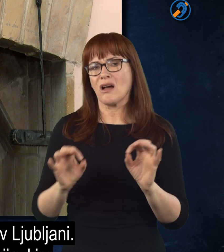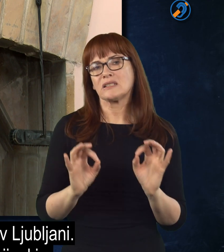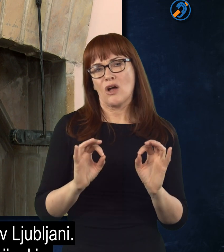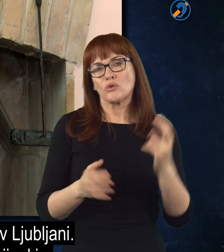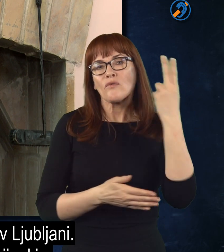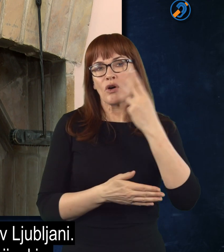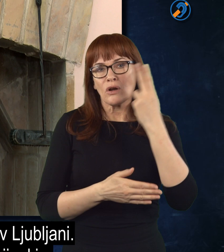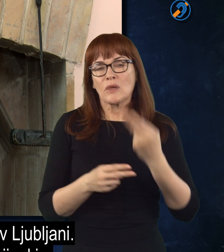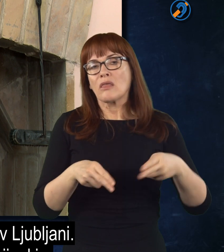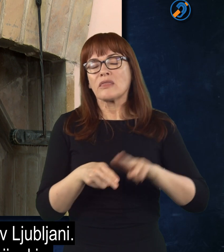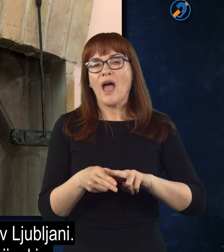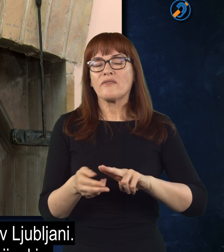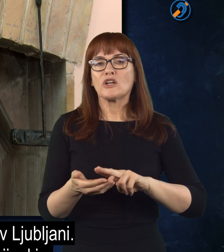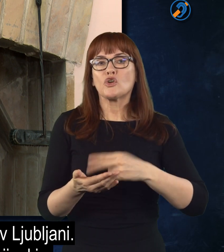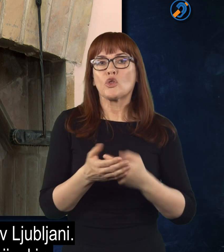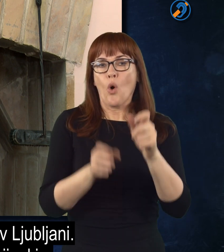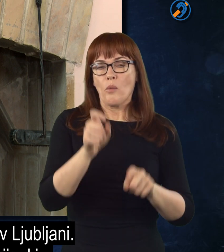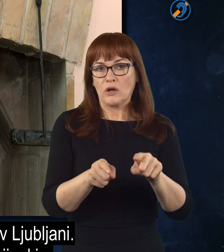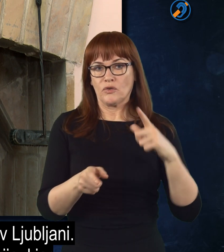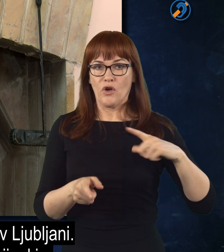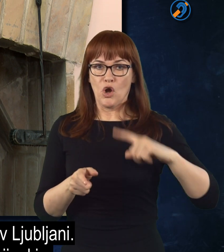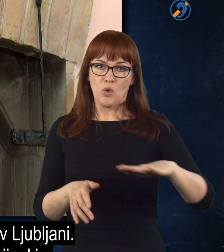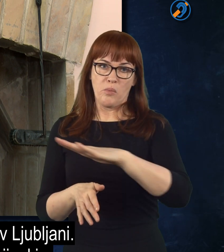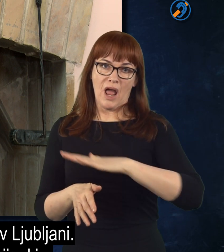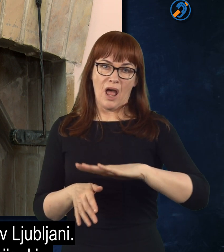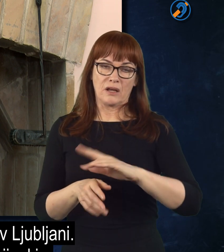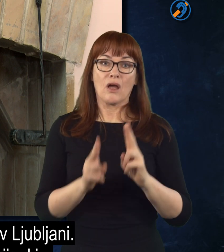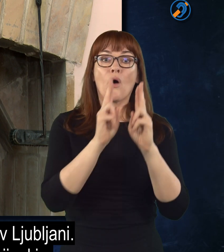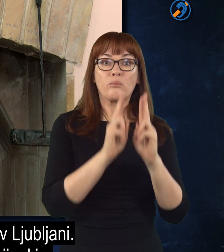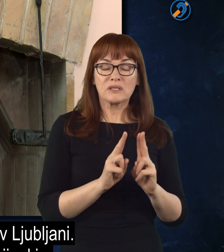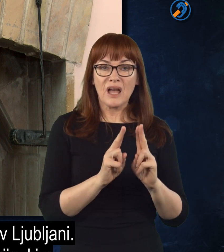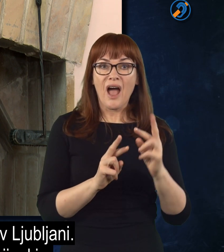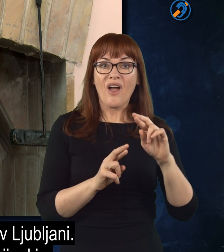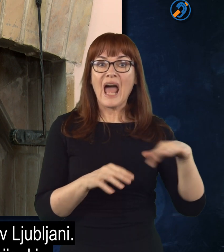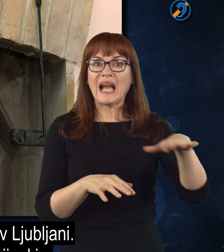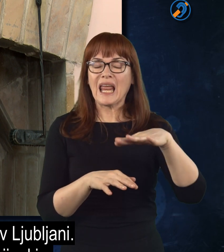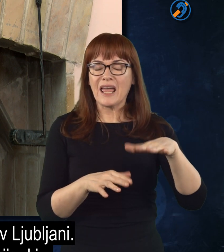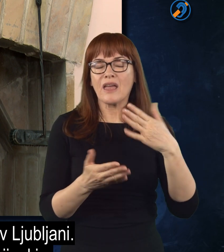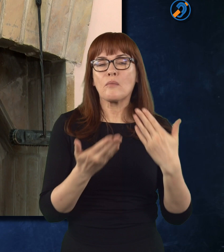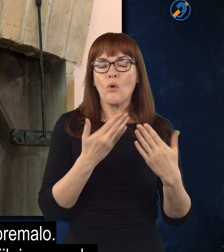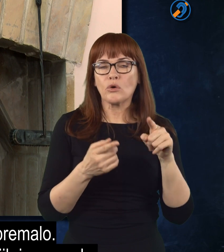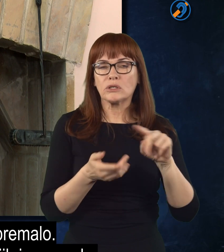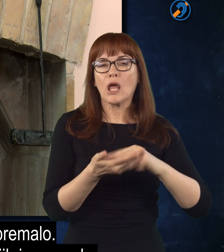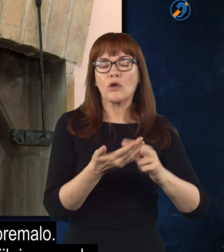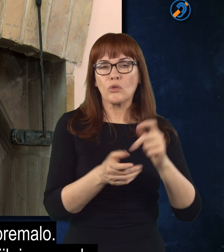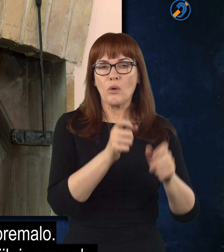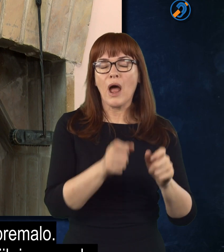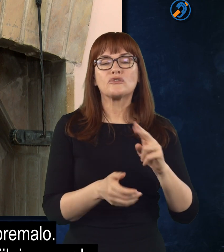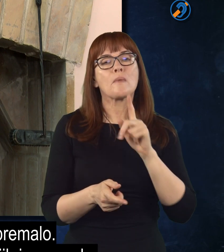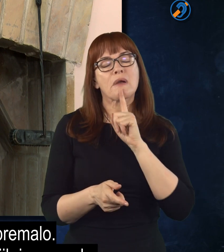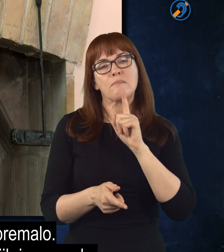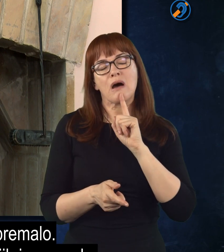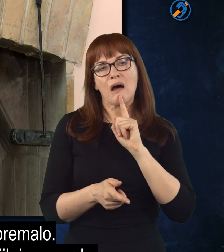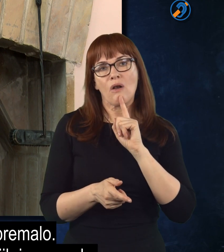je zagotovo razumljivo, da je največ tolmačev v Ljubljani. Obstajajo pa kakšne regije, kjer je pa mogoče teh